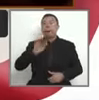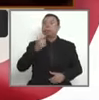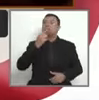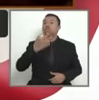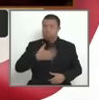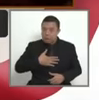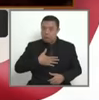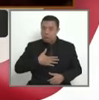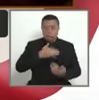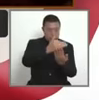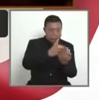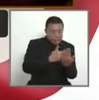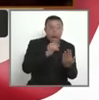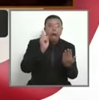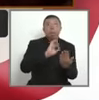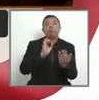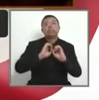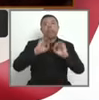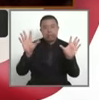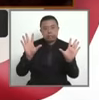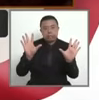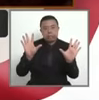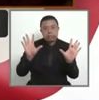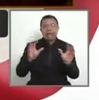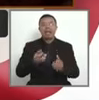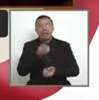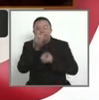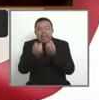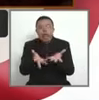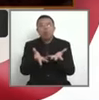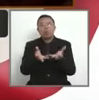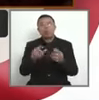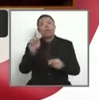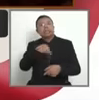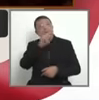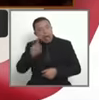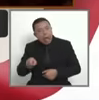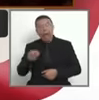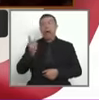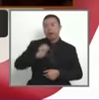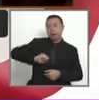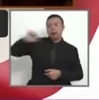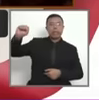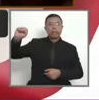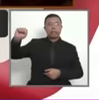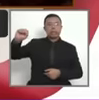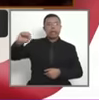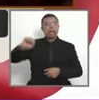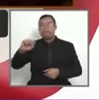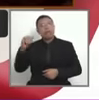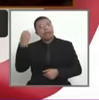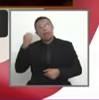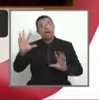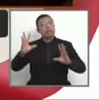kalau rakyat kemudian didapatkan memperoleh Bansos itu bukan karena kebaikan negara bukan karena kebaikan